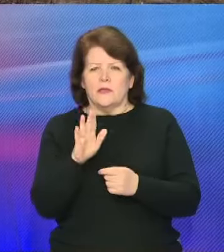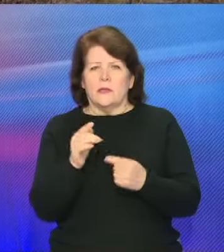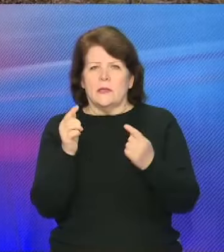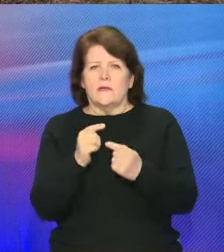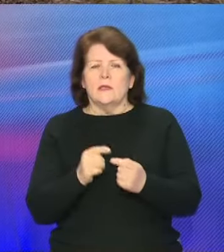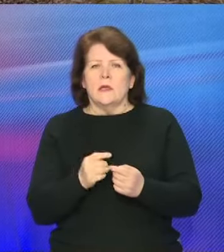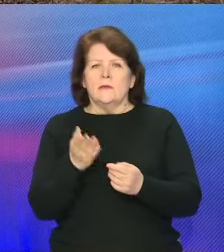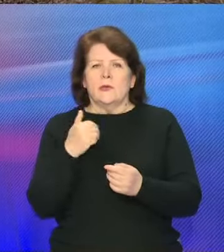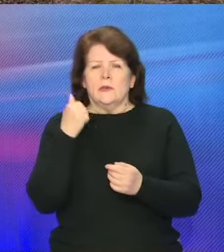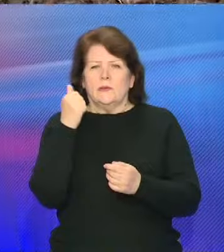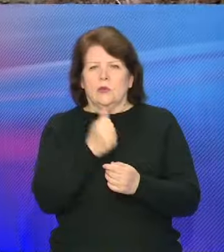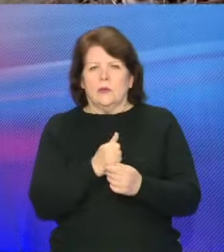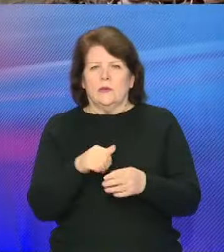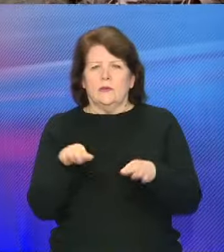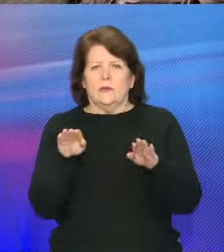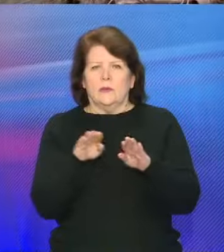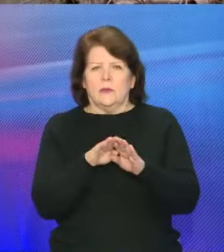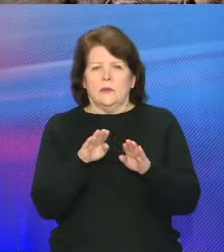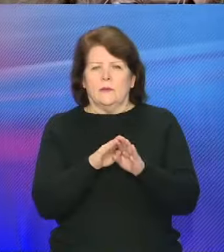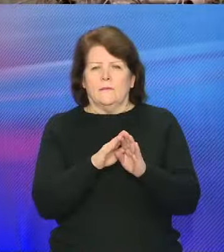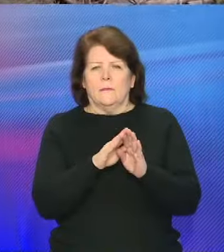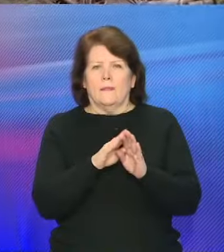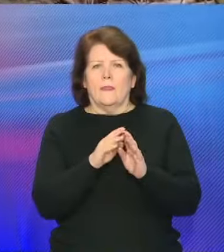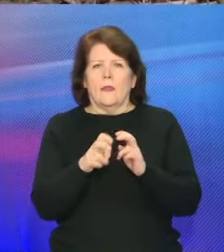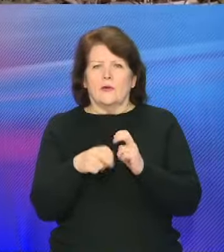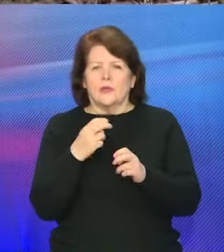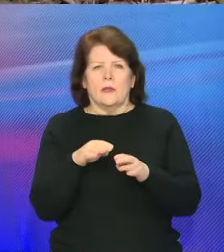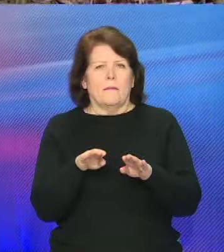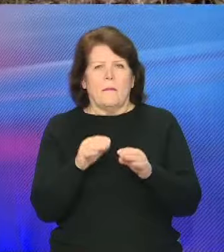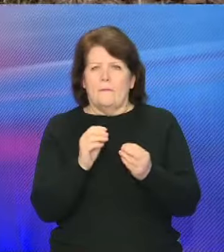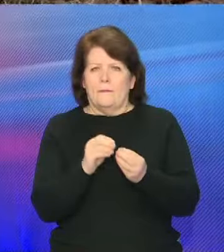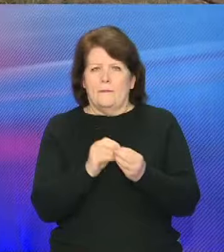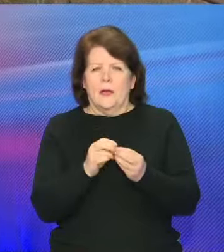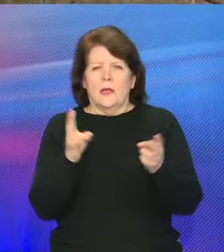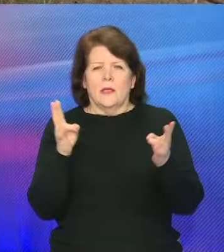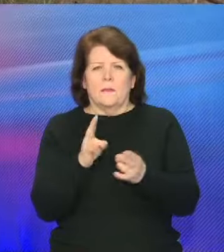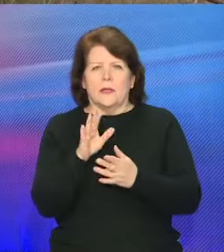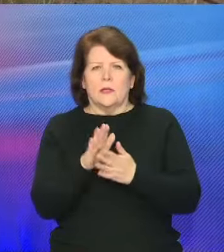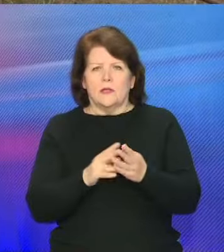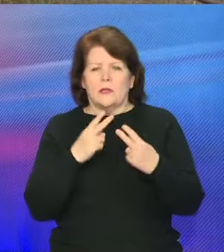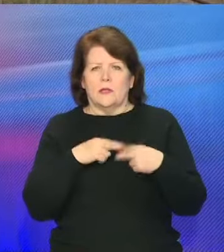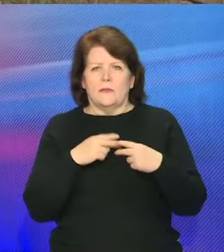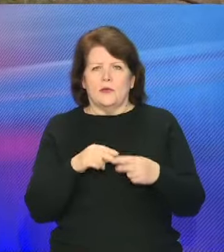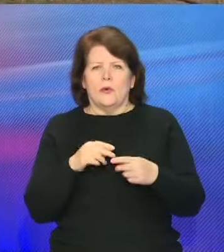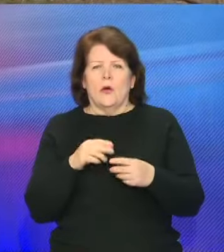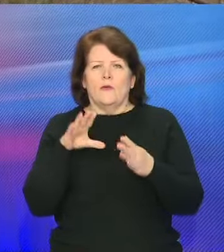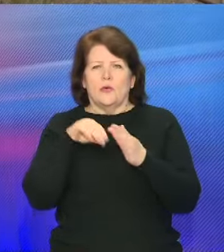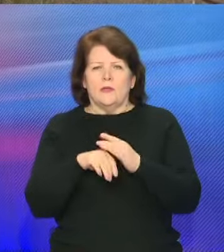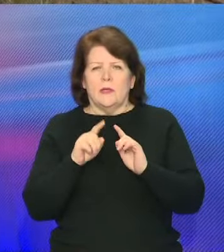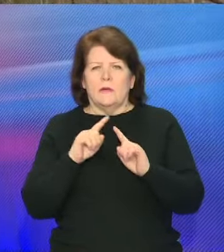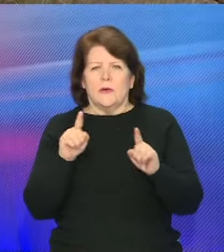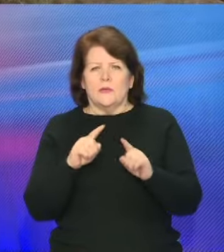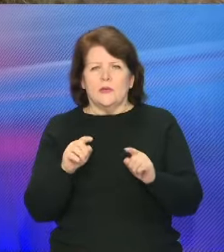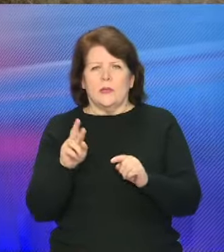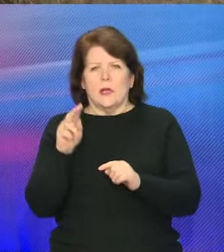по несанкционированному размещению отходов динамика примерно такая же. Необходимо продолжать эту работу, в том числе информационную. Я думаю,